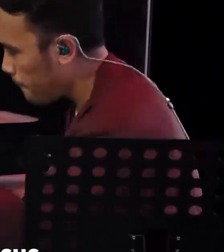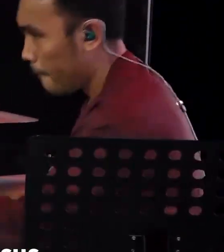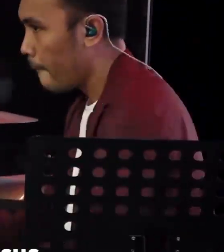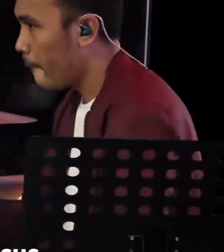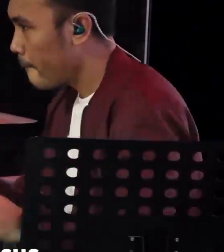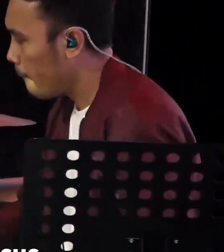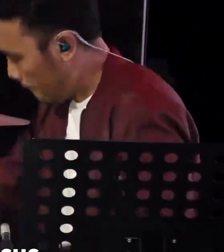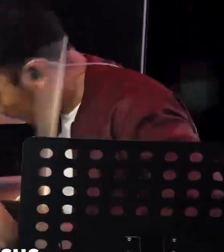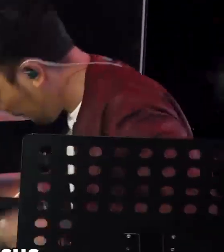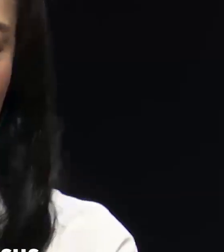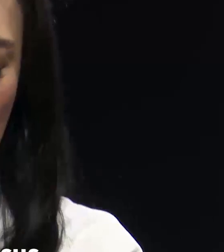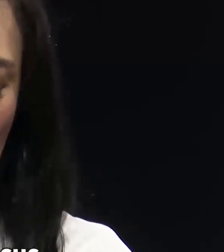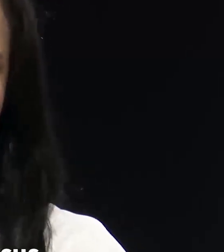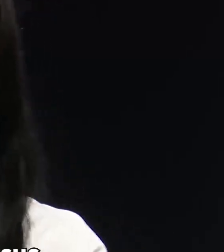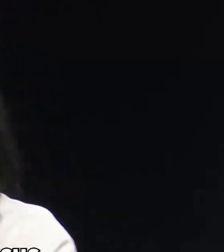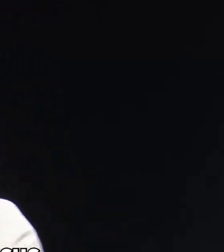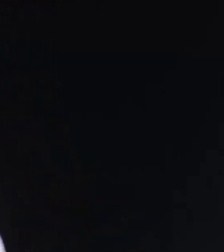bagimu